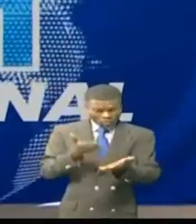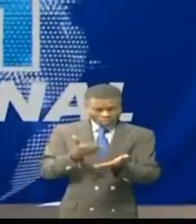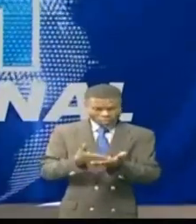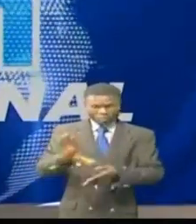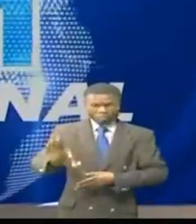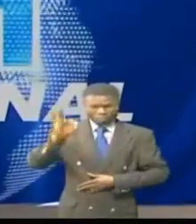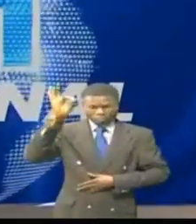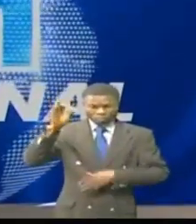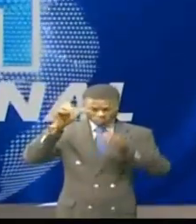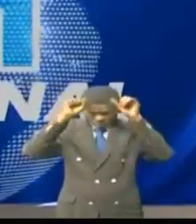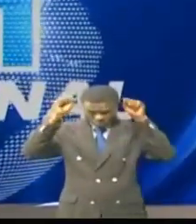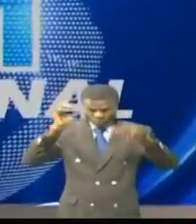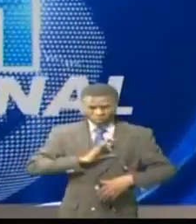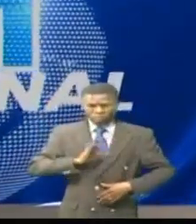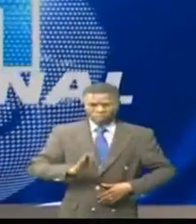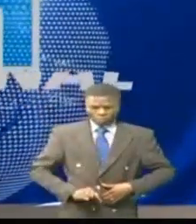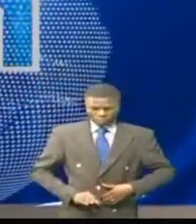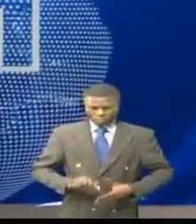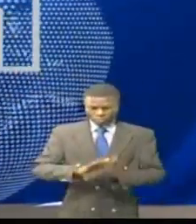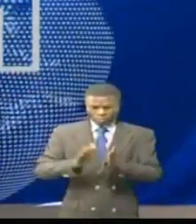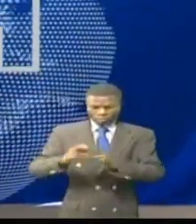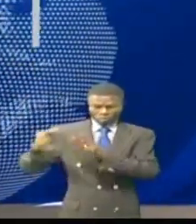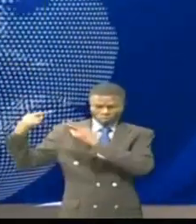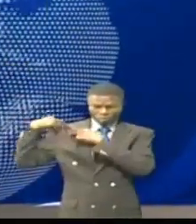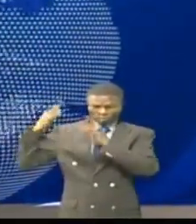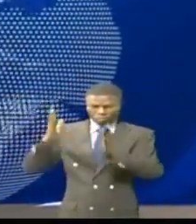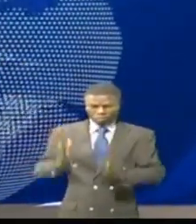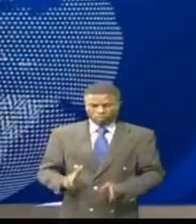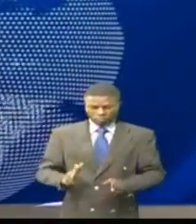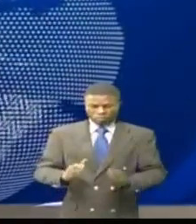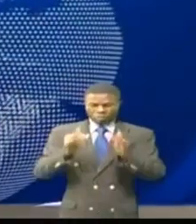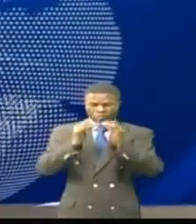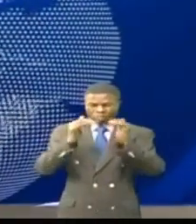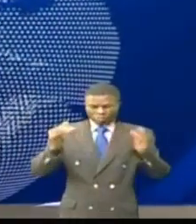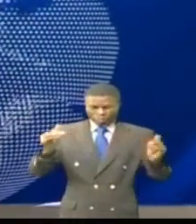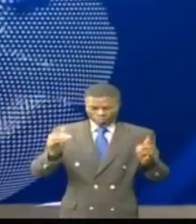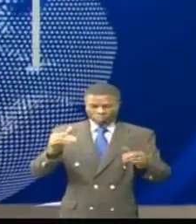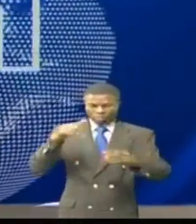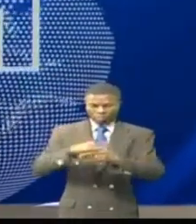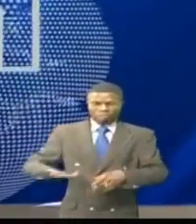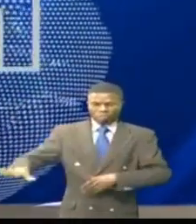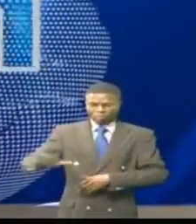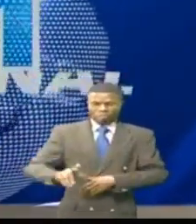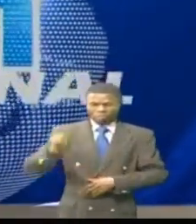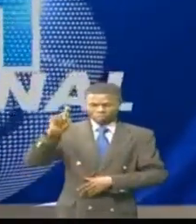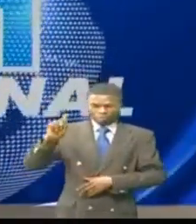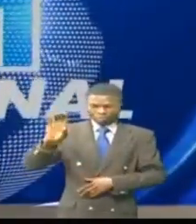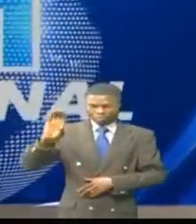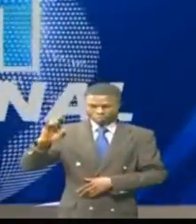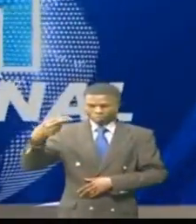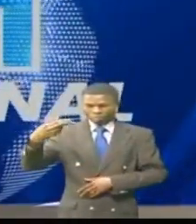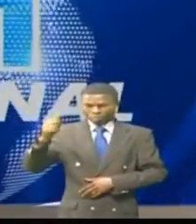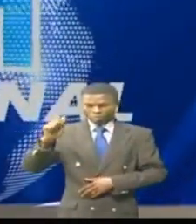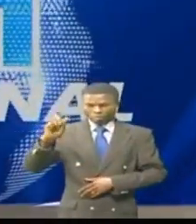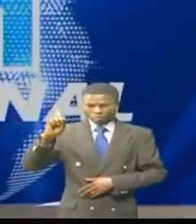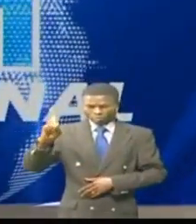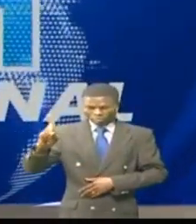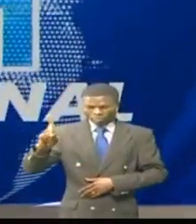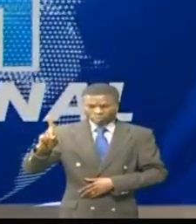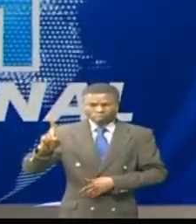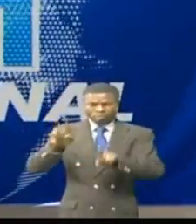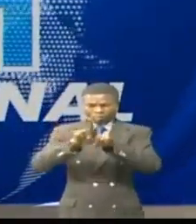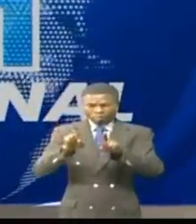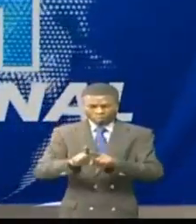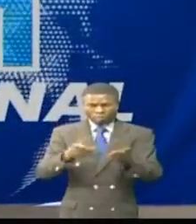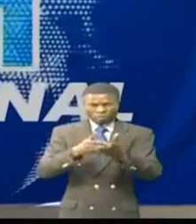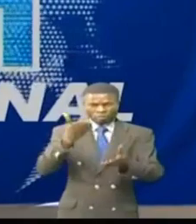été confié par ses pairs la lourde mission de facilitation dans l'impasse politique tchadienne.